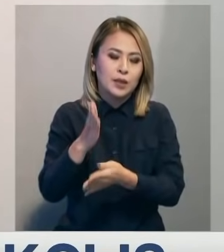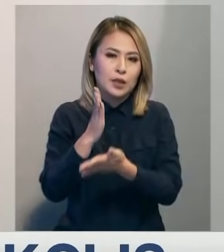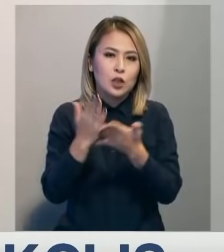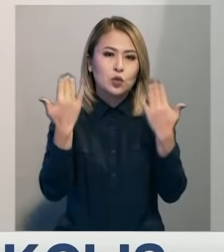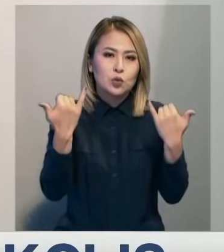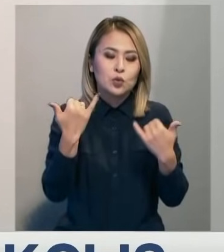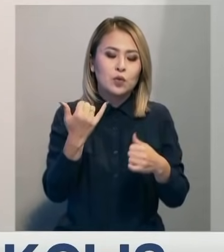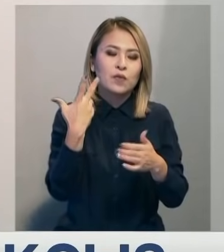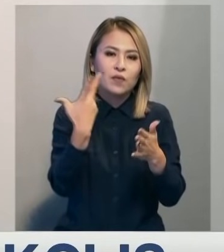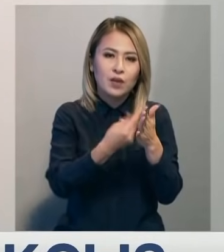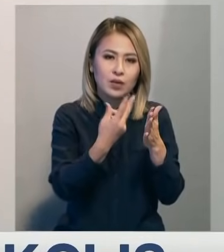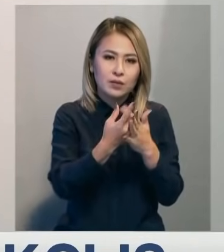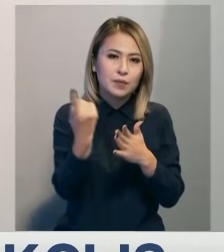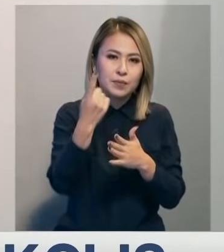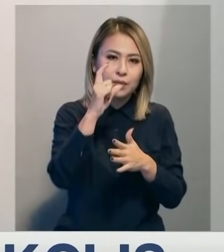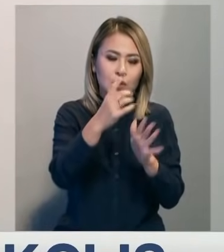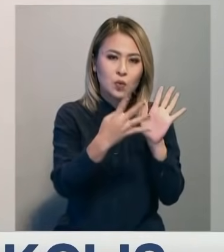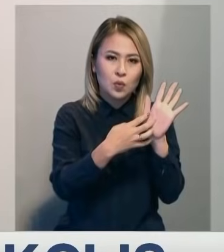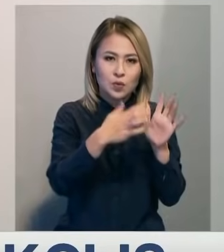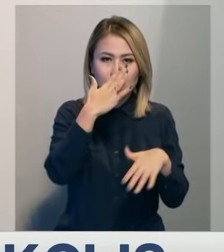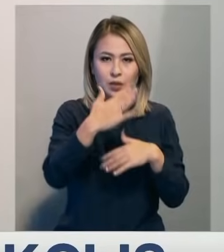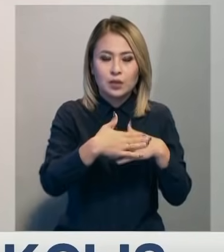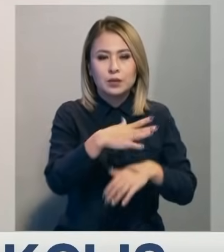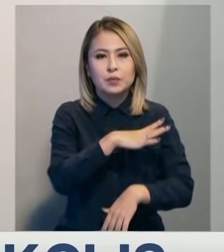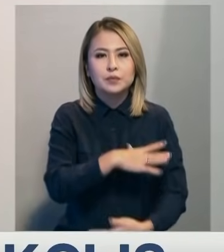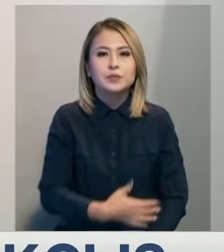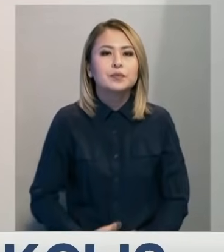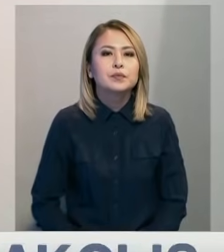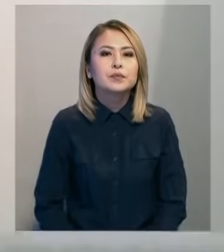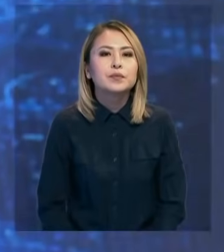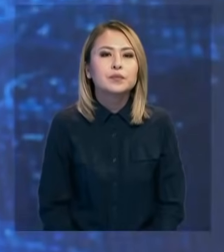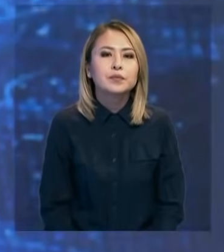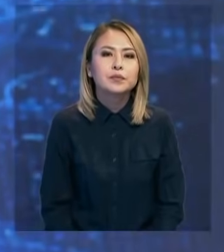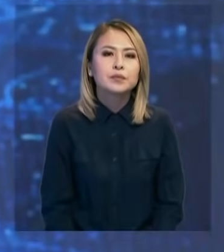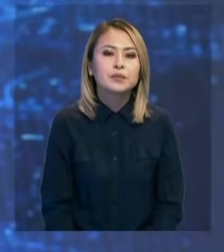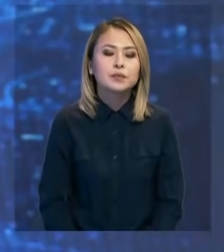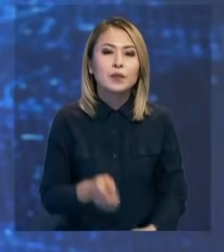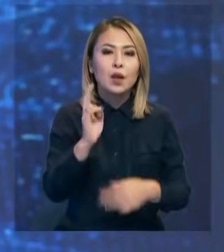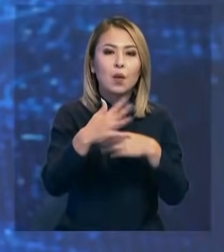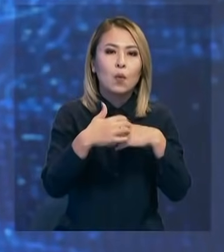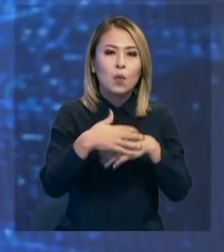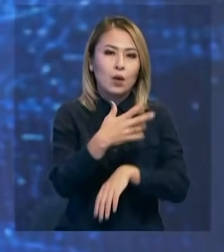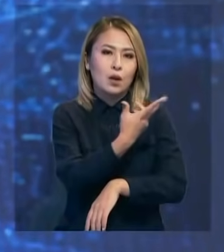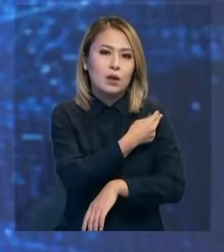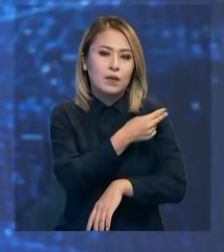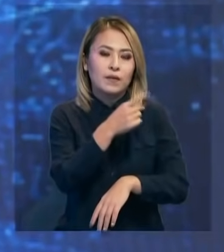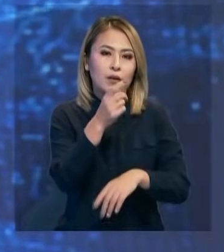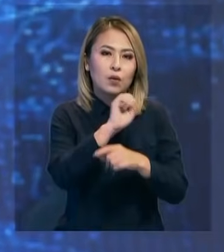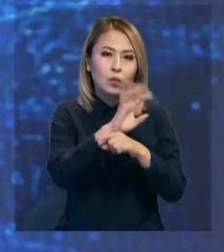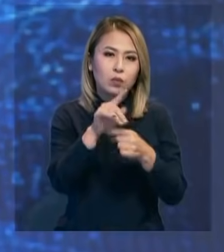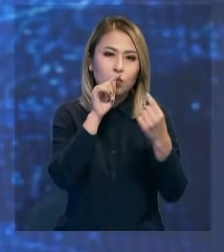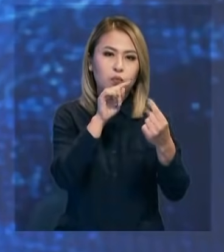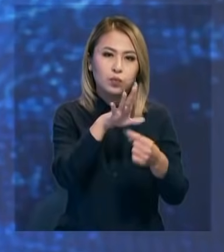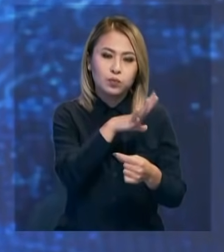вакцинаның алғашқы компонентін 900-ге жуық тұрғын алды. Ал Көкшетауда коронавирусқа шалдыққандардың қатары